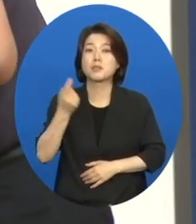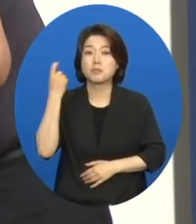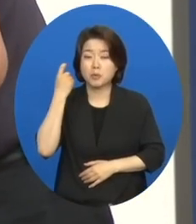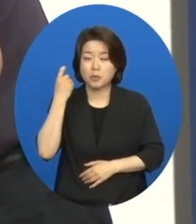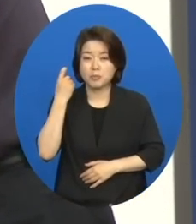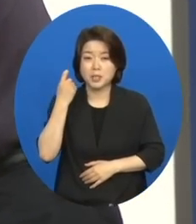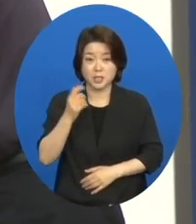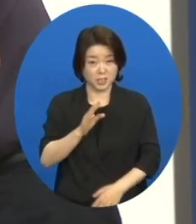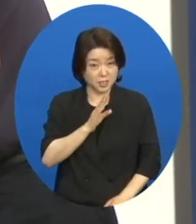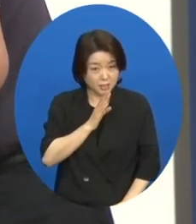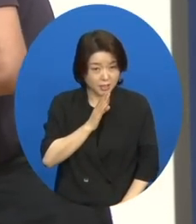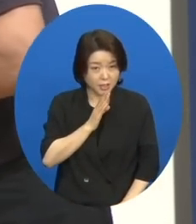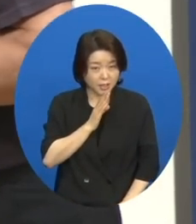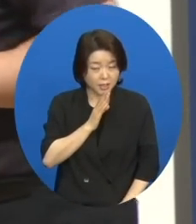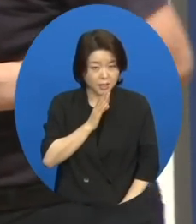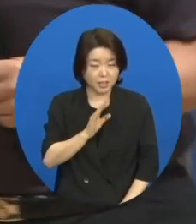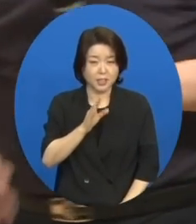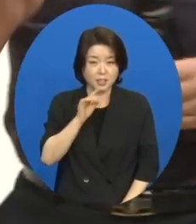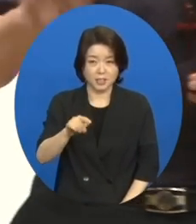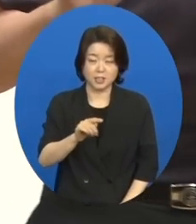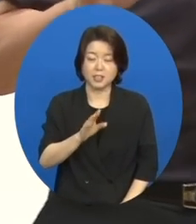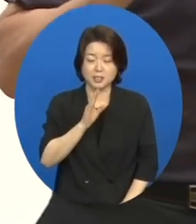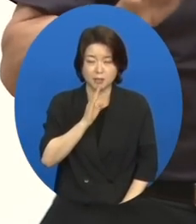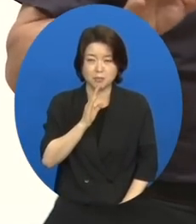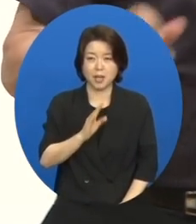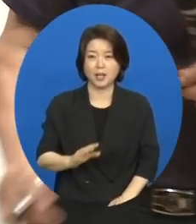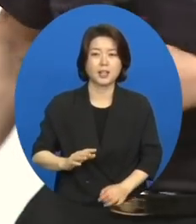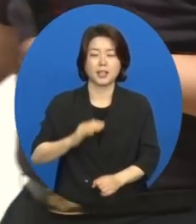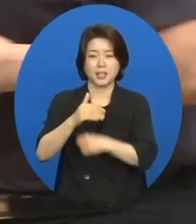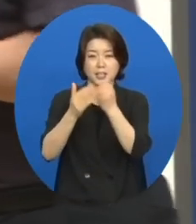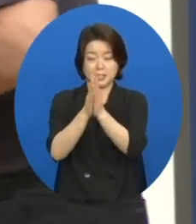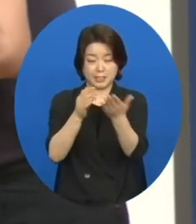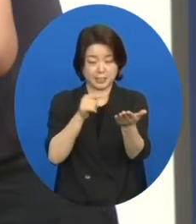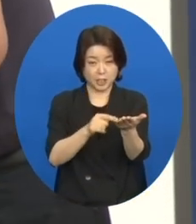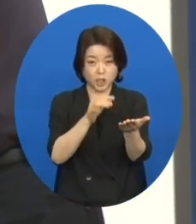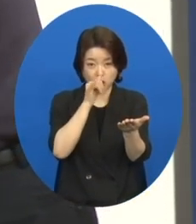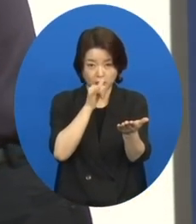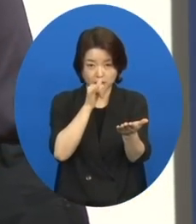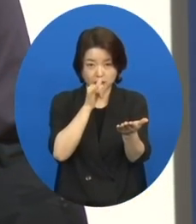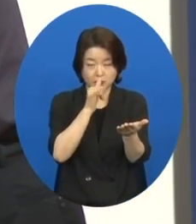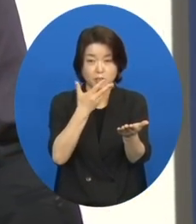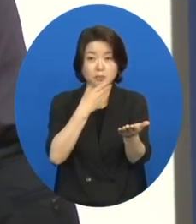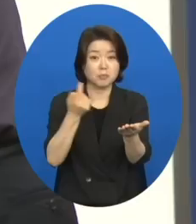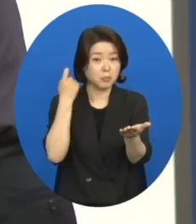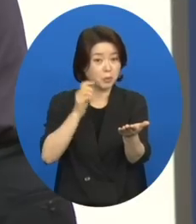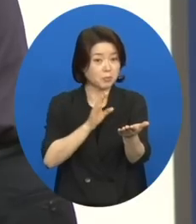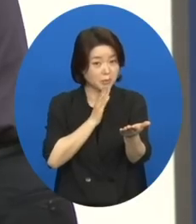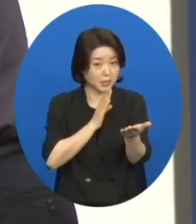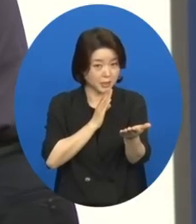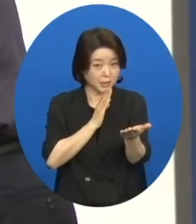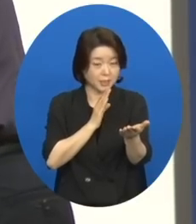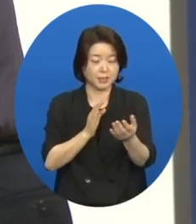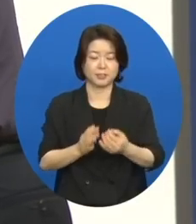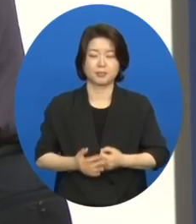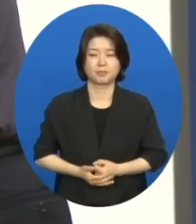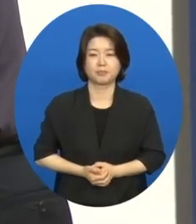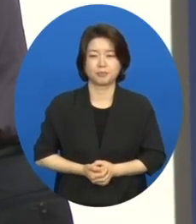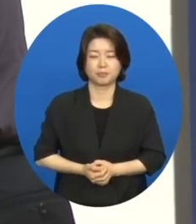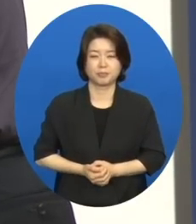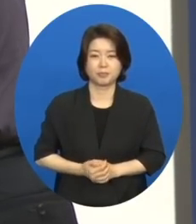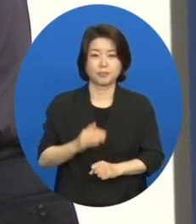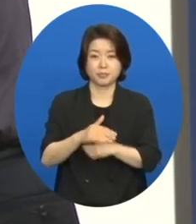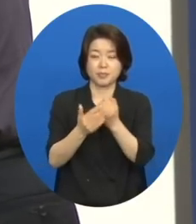과연 그렇습니까? 이게 과연 정말 성경이 말한 복음입니까? 라고 말할 때